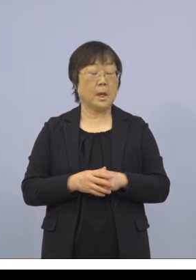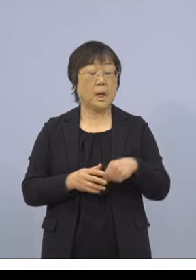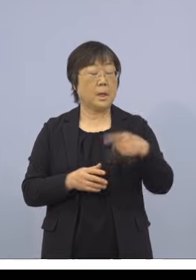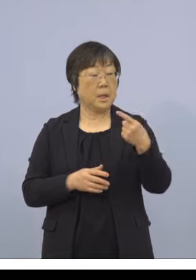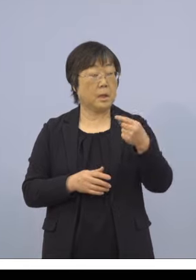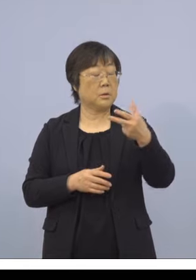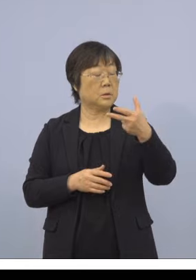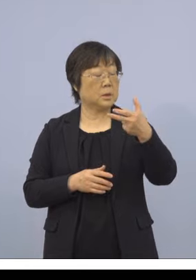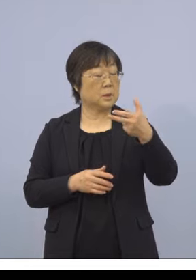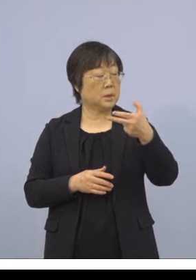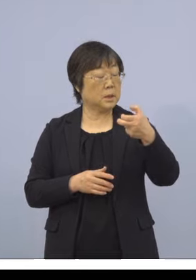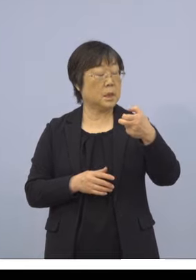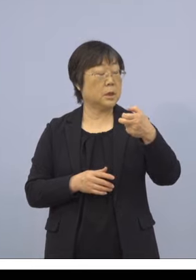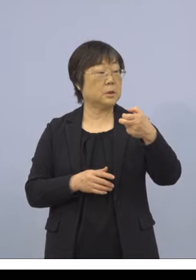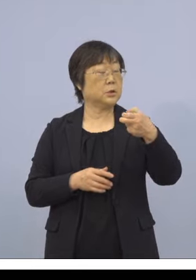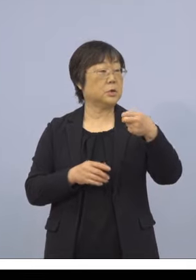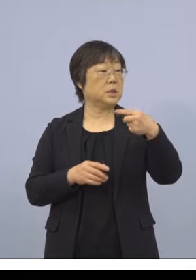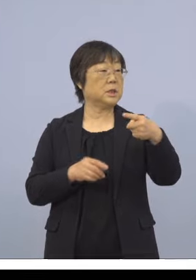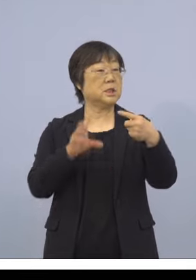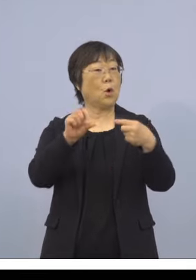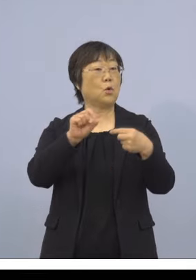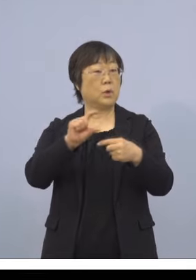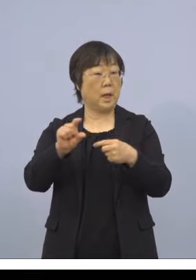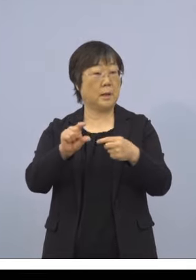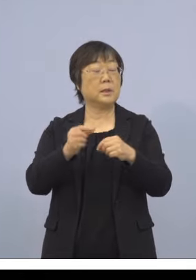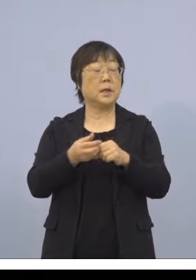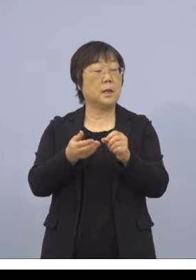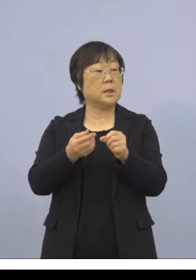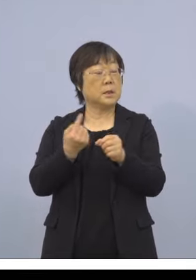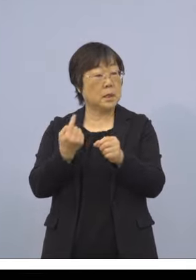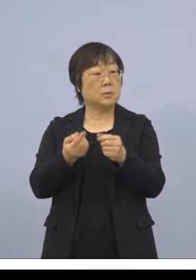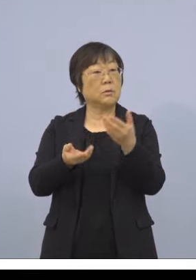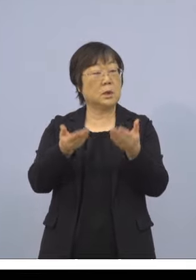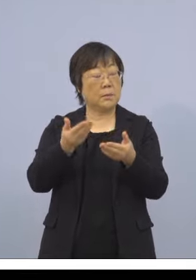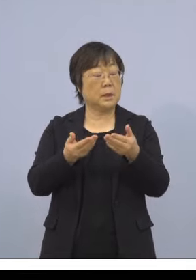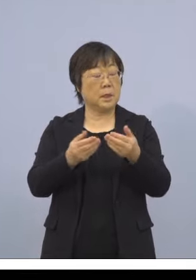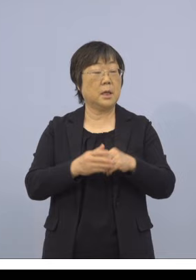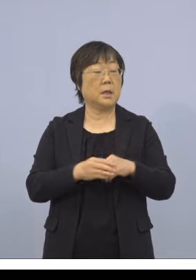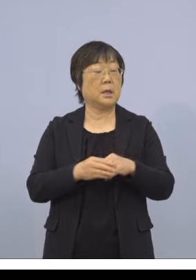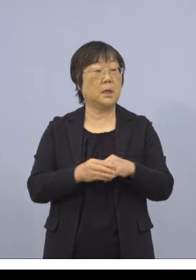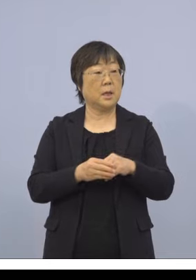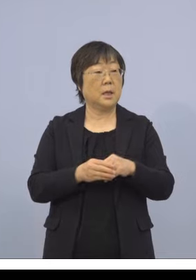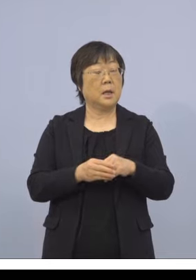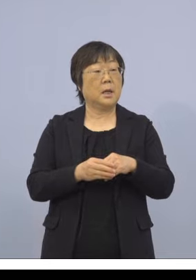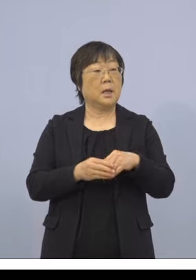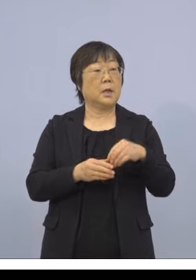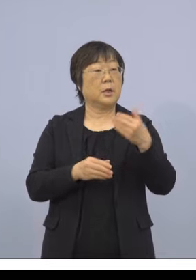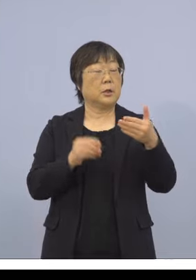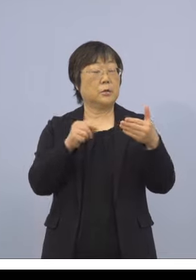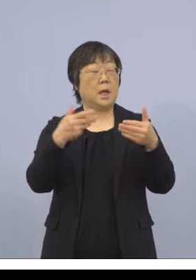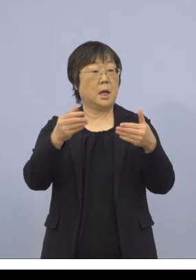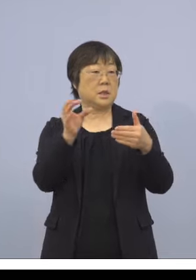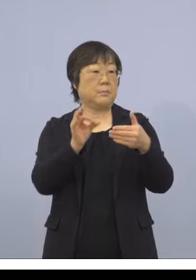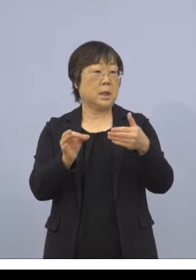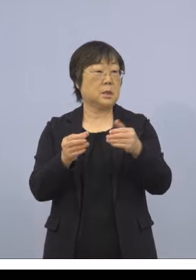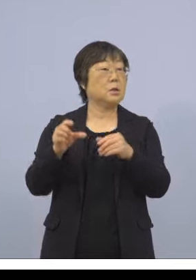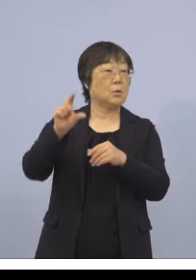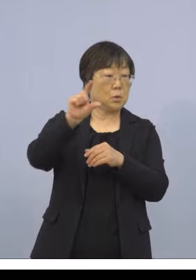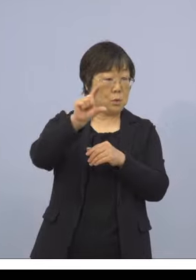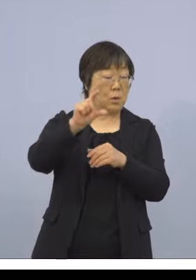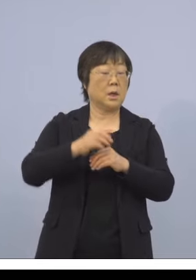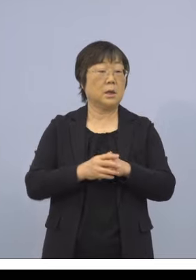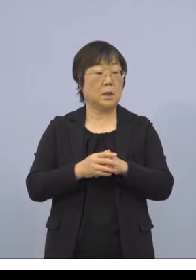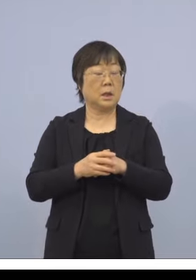171億円、前年度 10% 弱 9.8% 増の10億円でございますが、もう一つ大